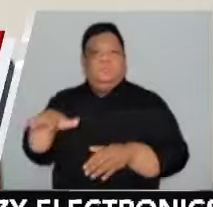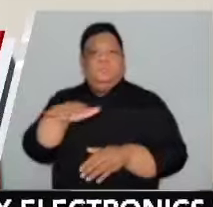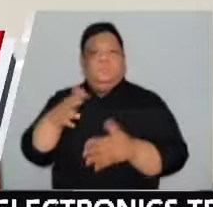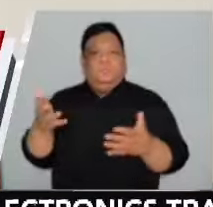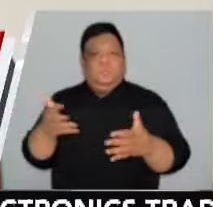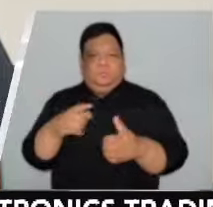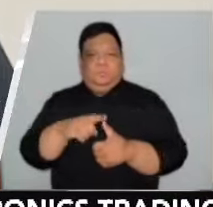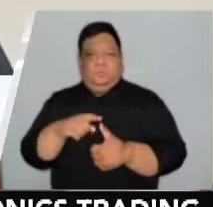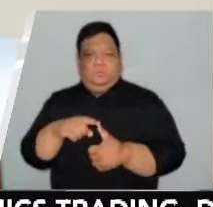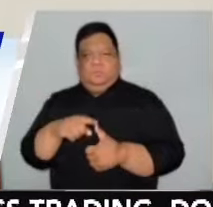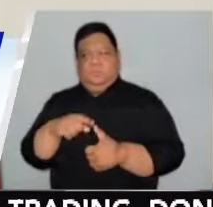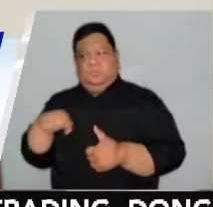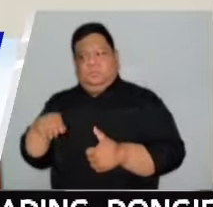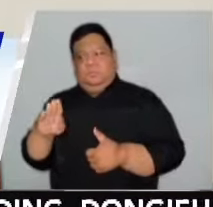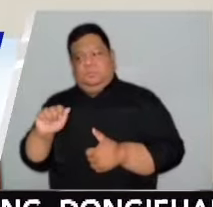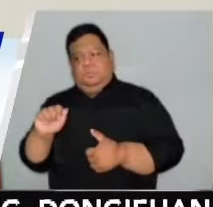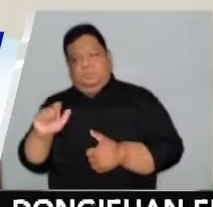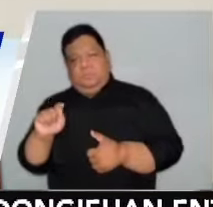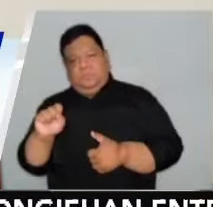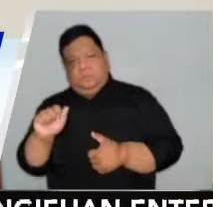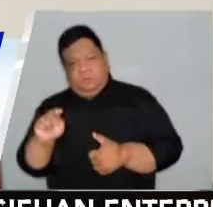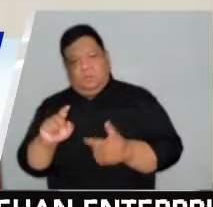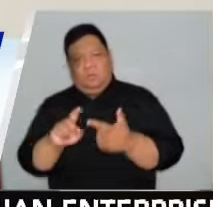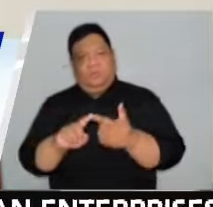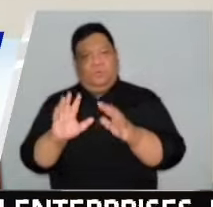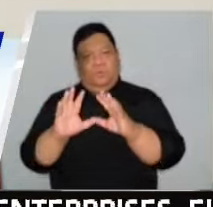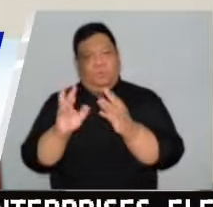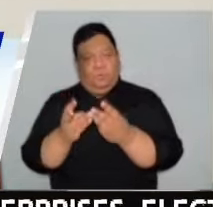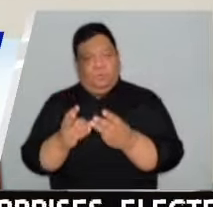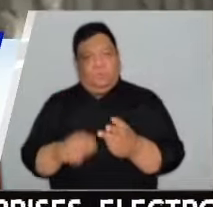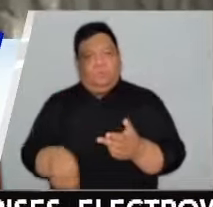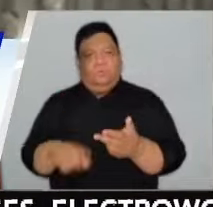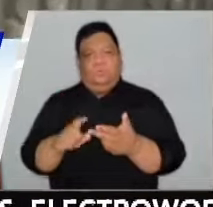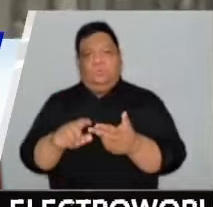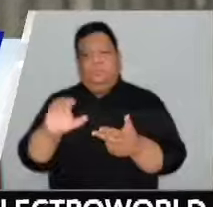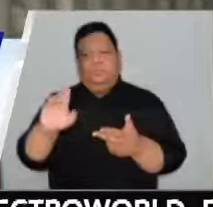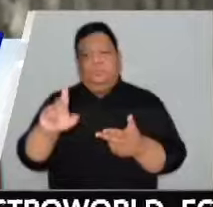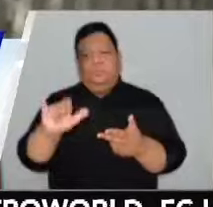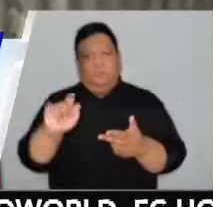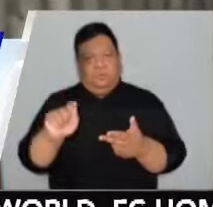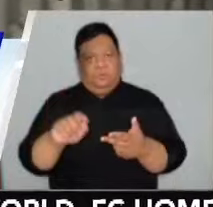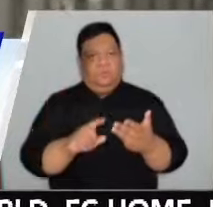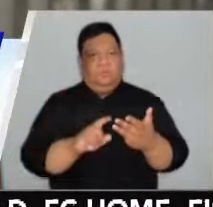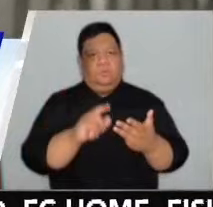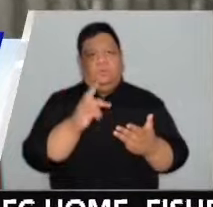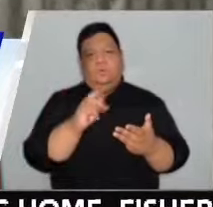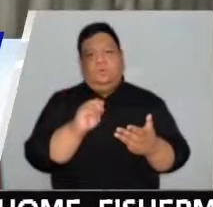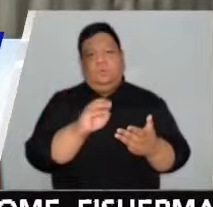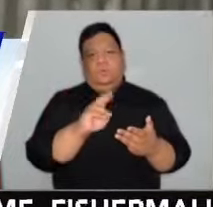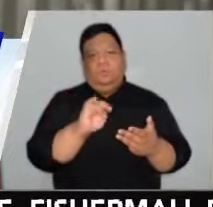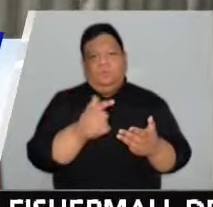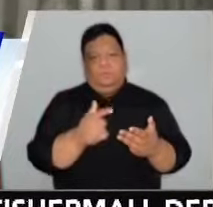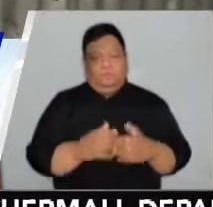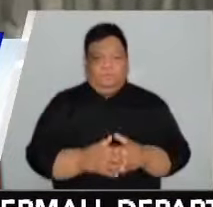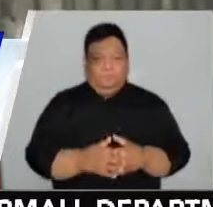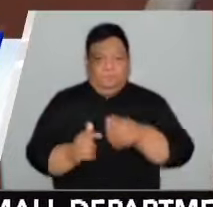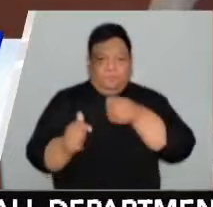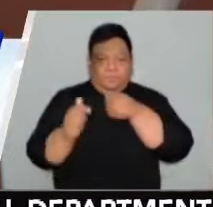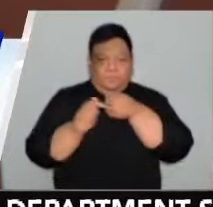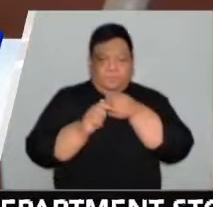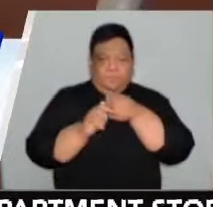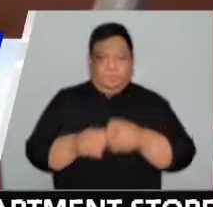area, Commonwealth, Kulyat, saka dito sa may area natin sa Kamuning. 2018 ang unang maaresto ang 40-anyos sa